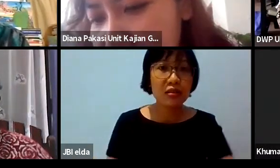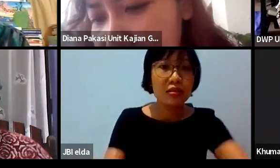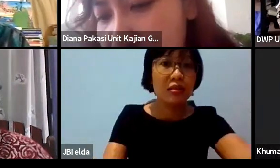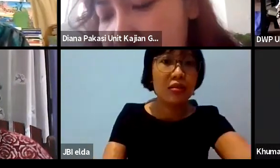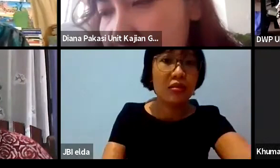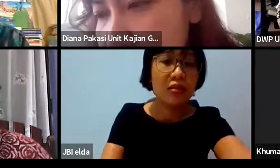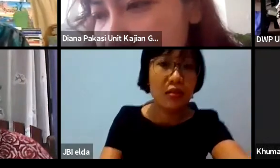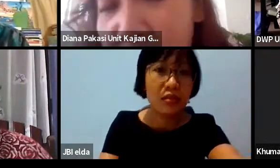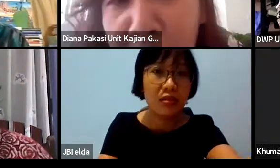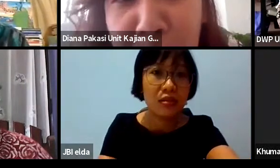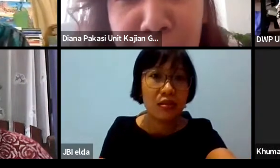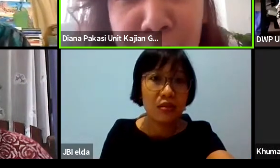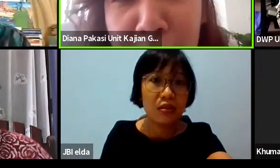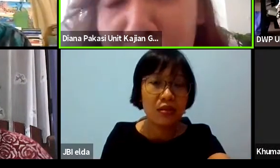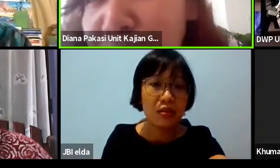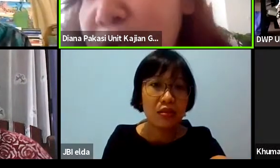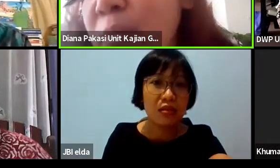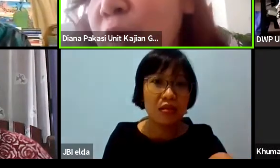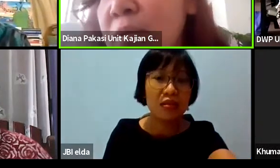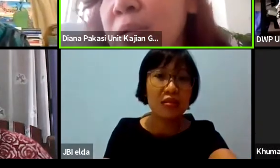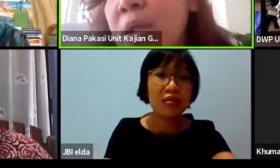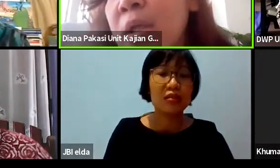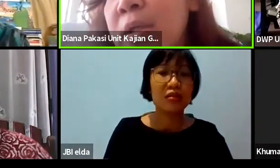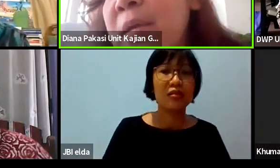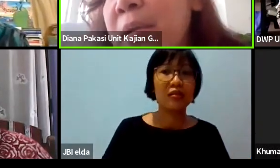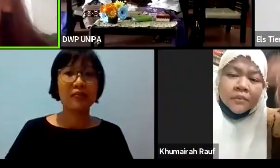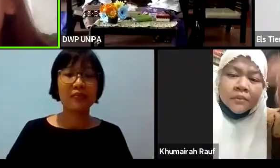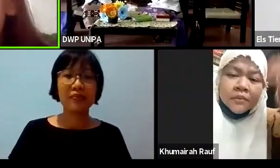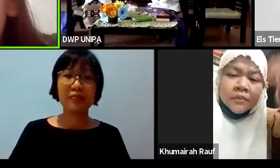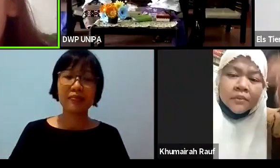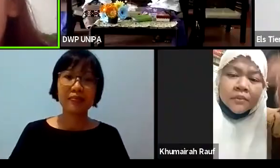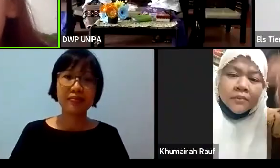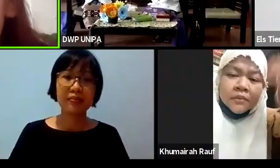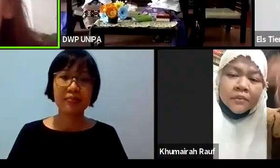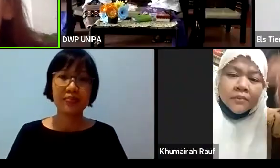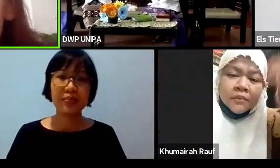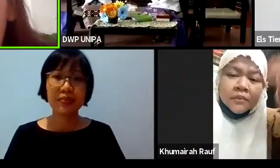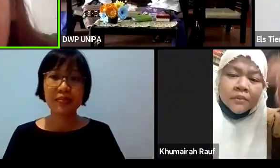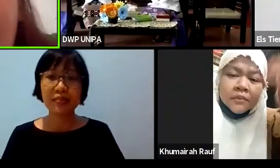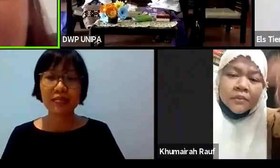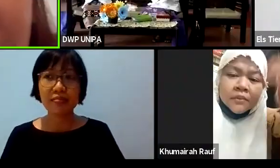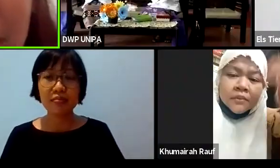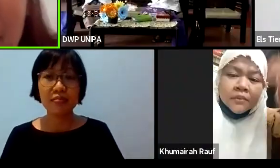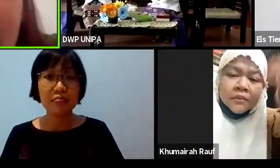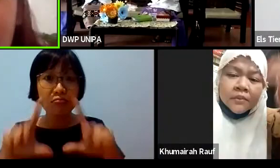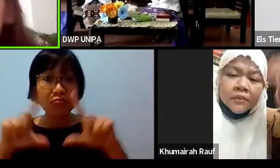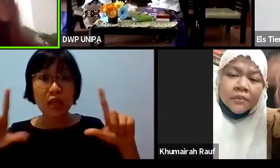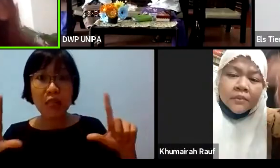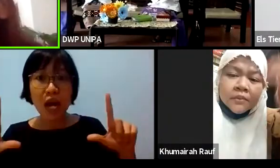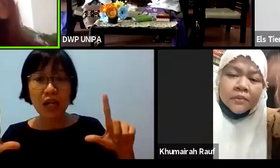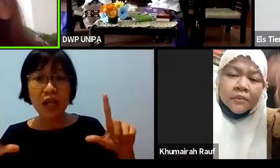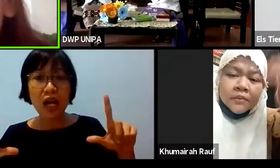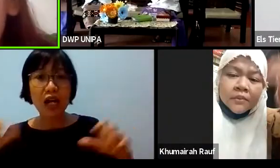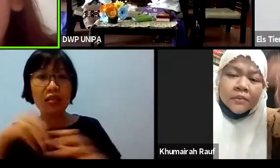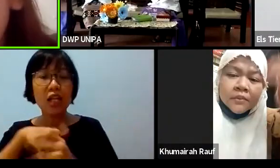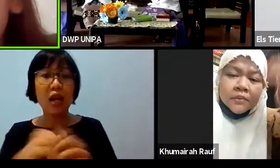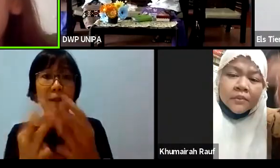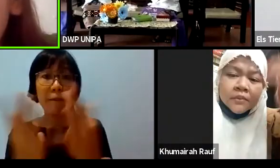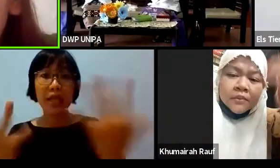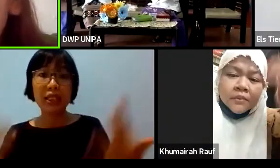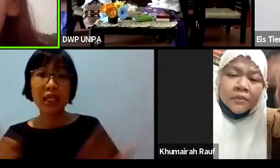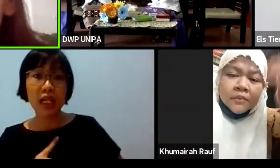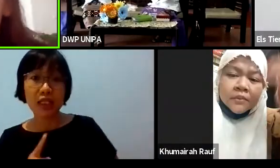konservatisme Islam gitu kan, tentunya bukan ya lembaga ya ada di masyarakat kita memang, dan